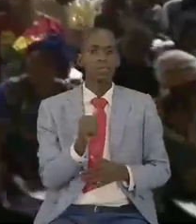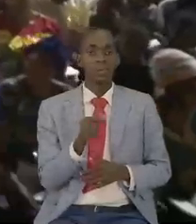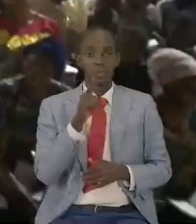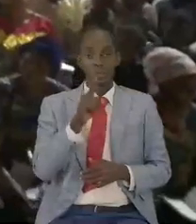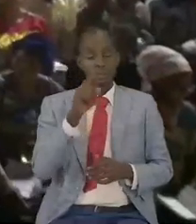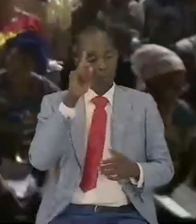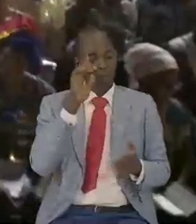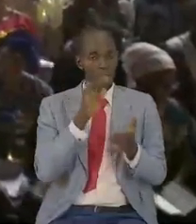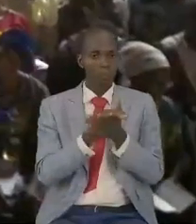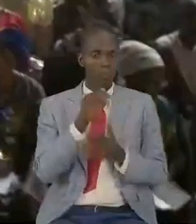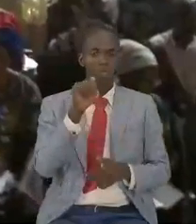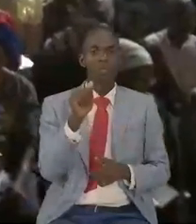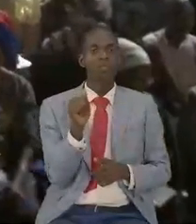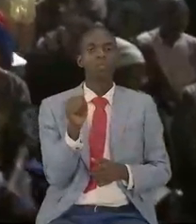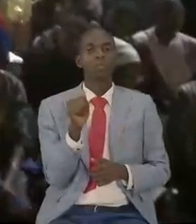crois.